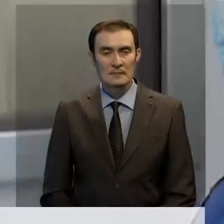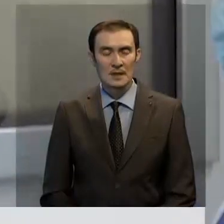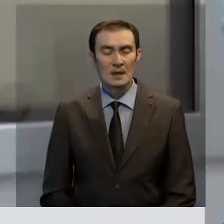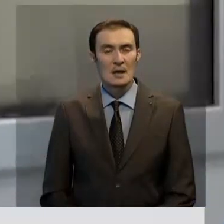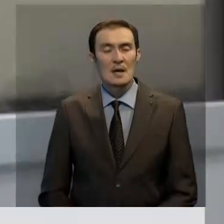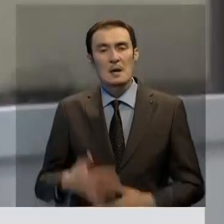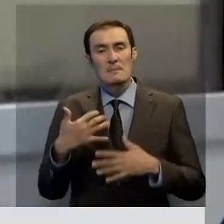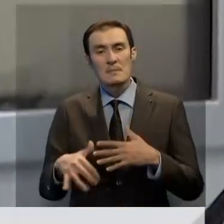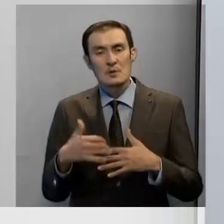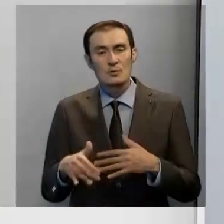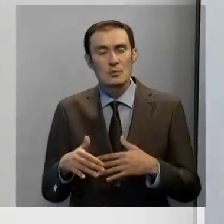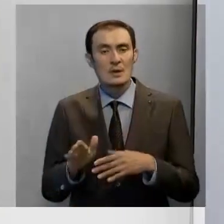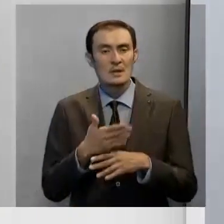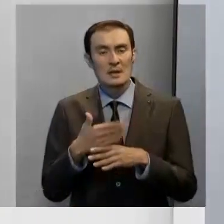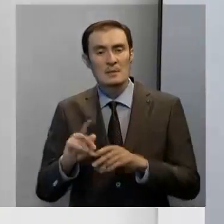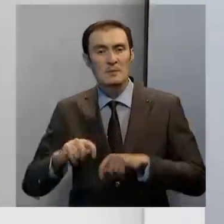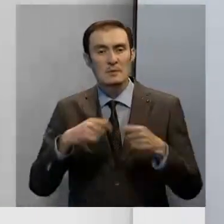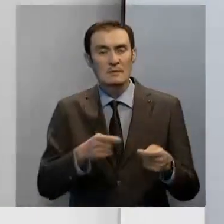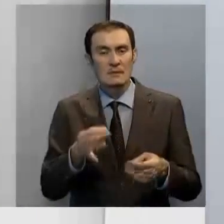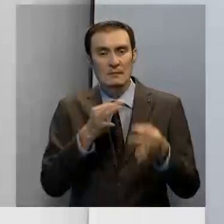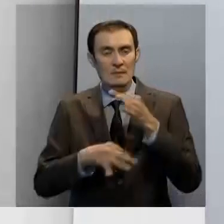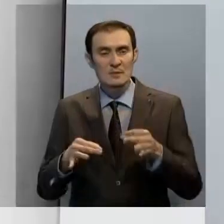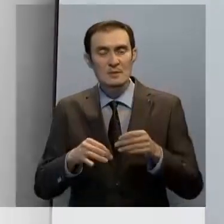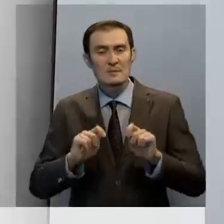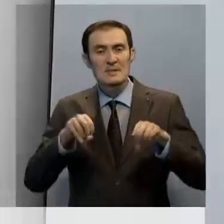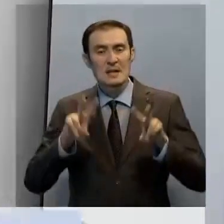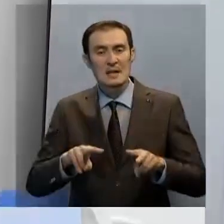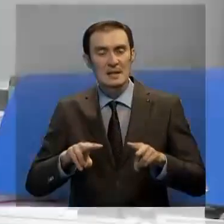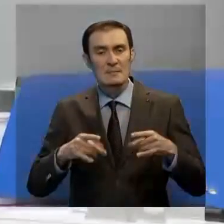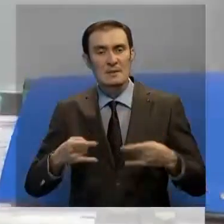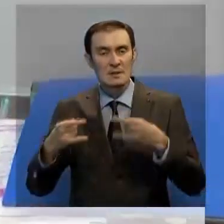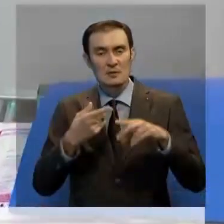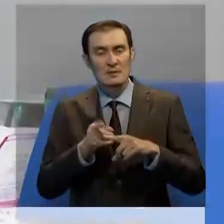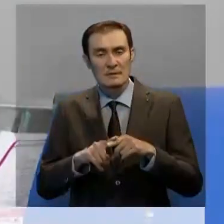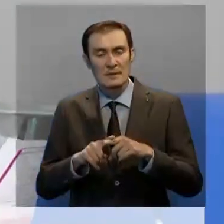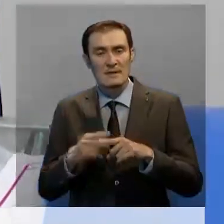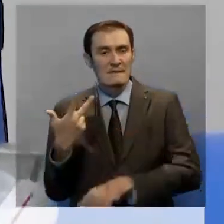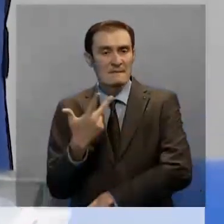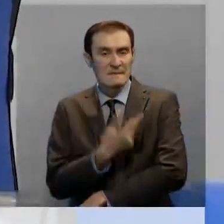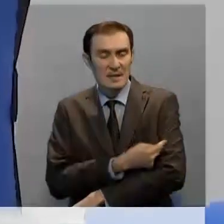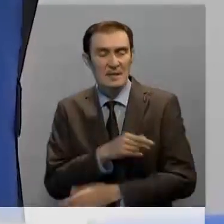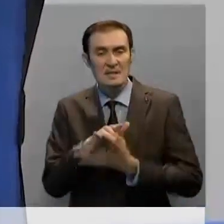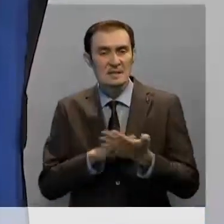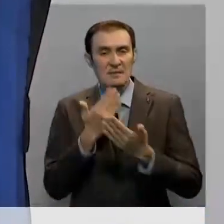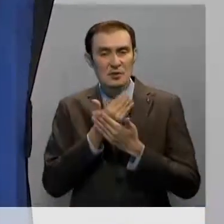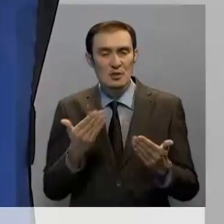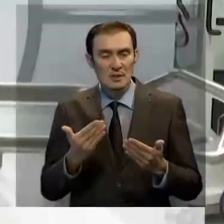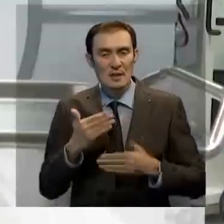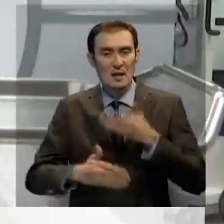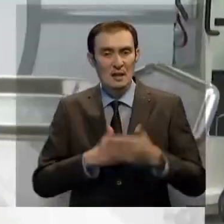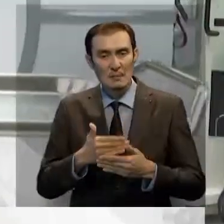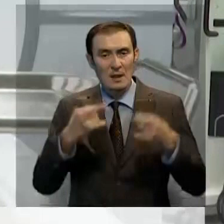Между отделениями фармпрепарат передается через специальные окна-передатчики. Вводится он внутривенно. Завершающий этап обследования